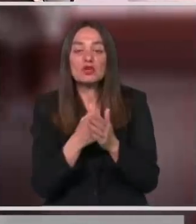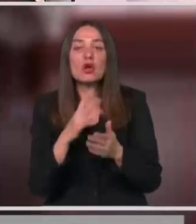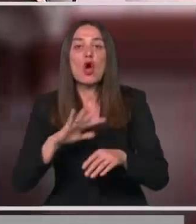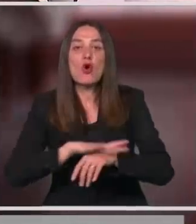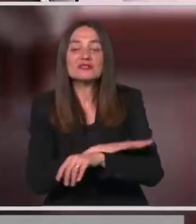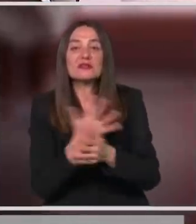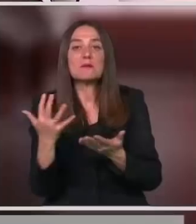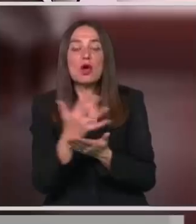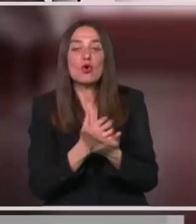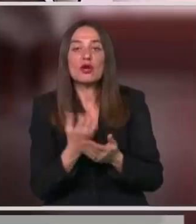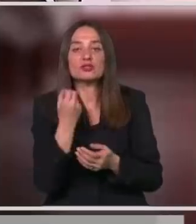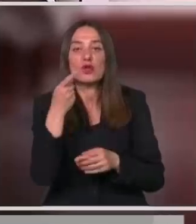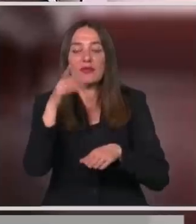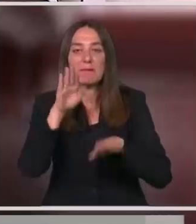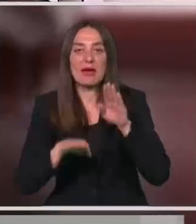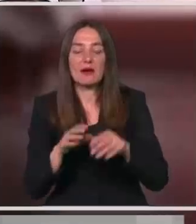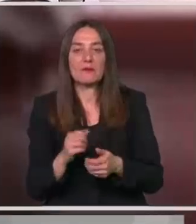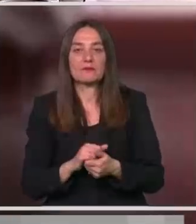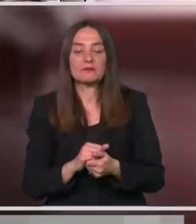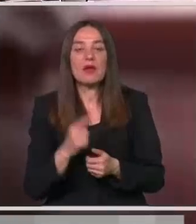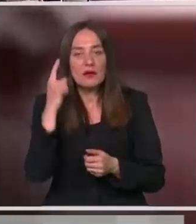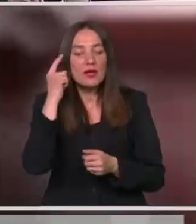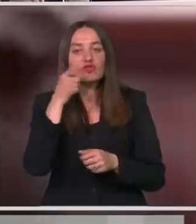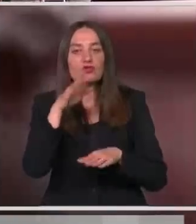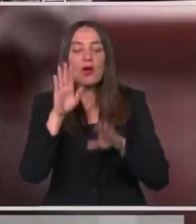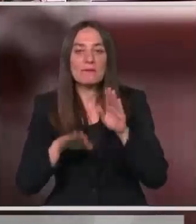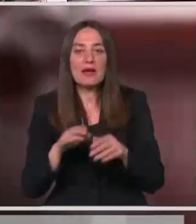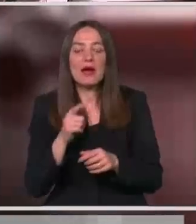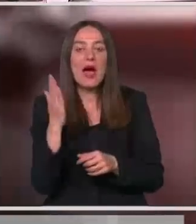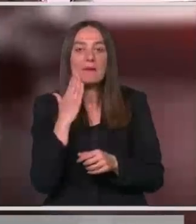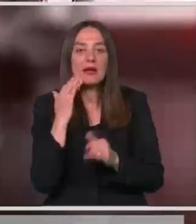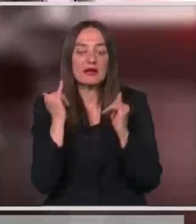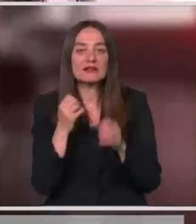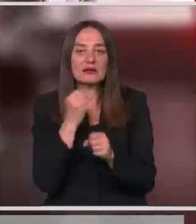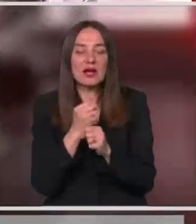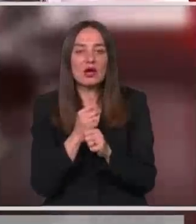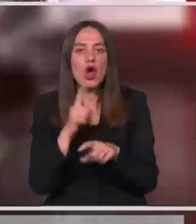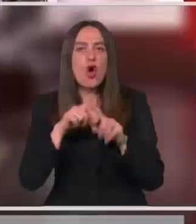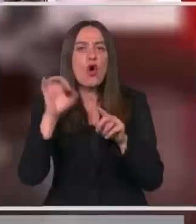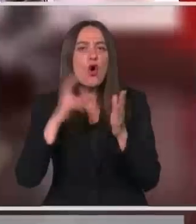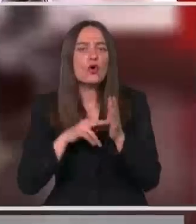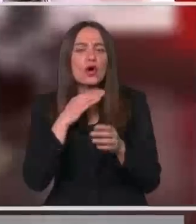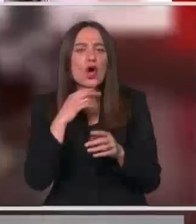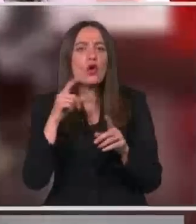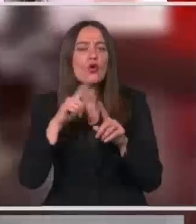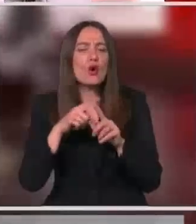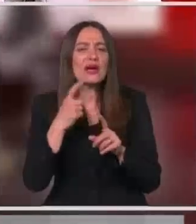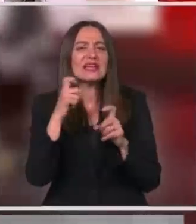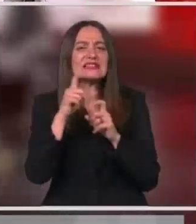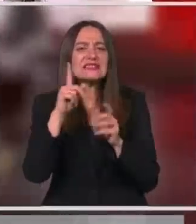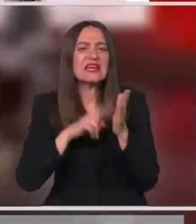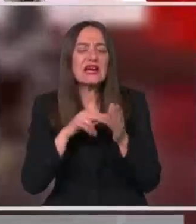osetimo korist od te mere. Inače, to je mera. Evropi... Dakle, Amerika je sada radi, Hong Kong ju je već uradio, Singapur ju je